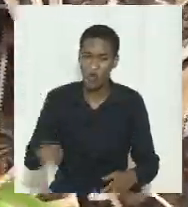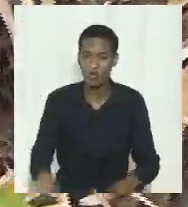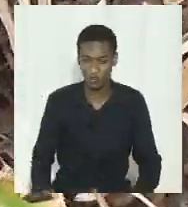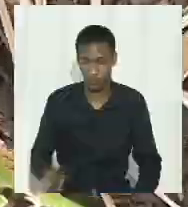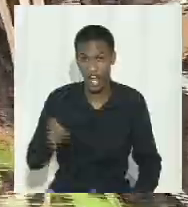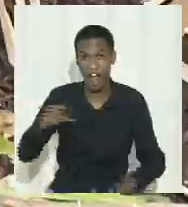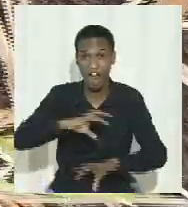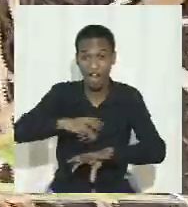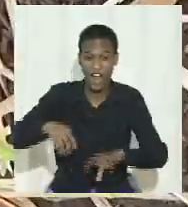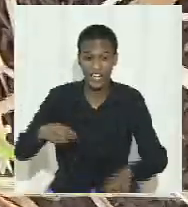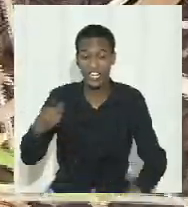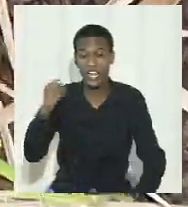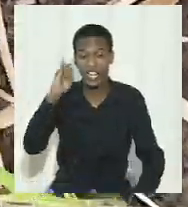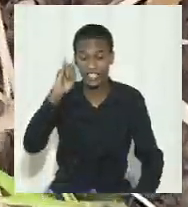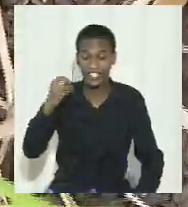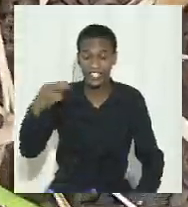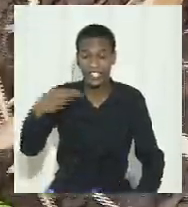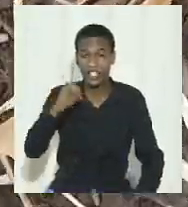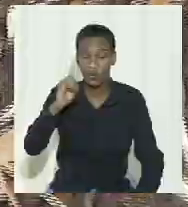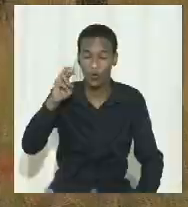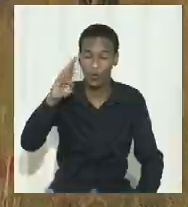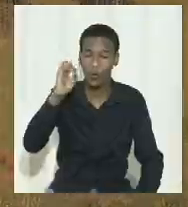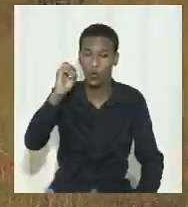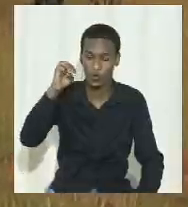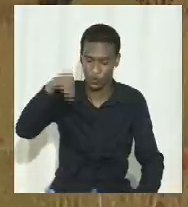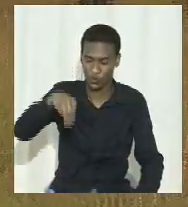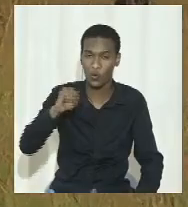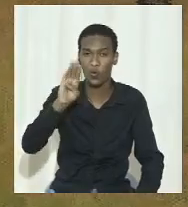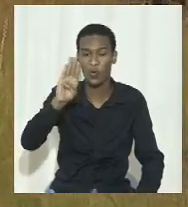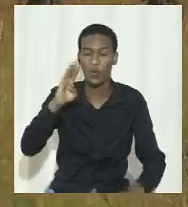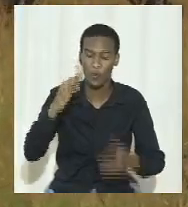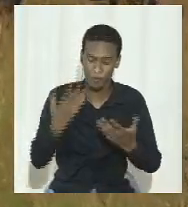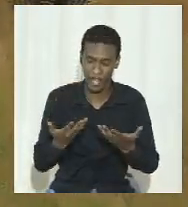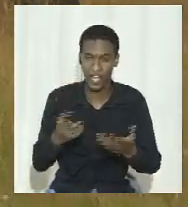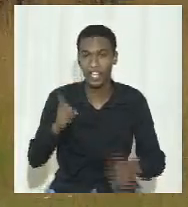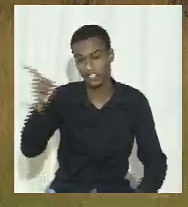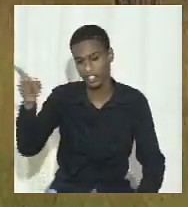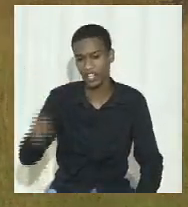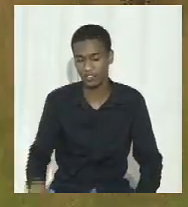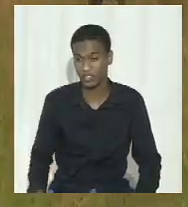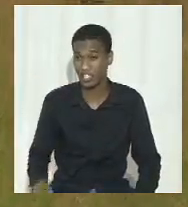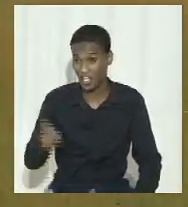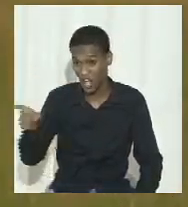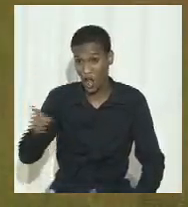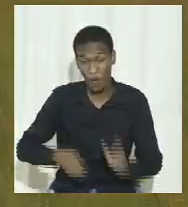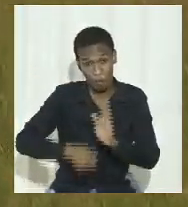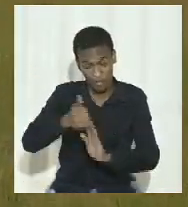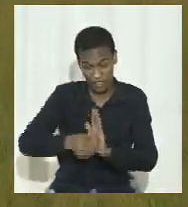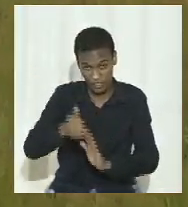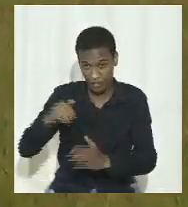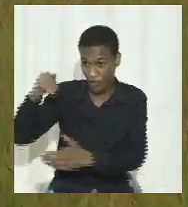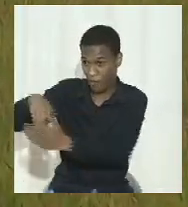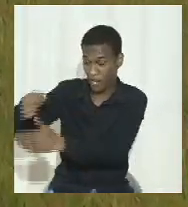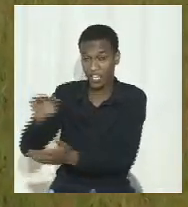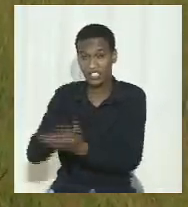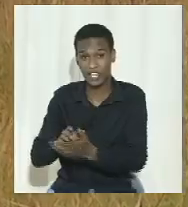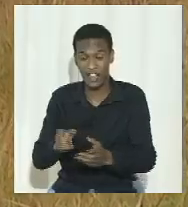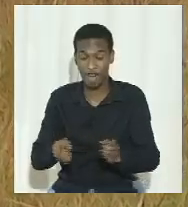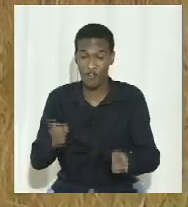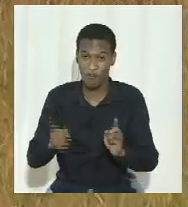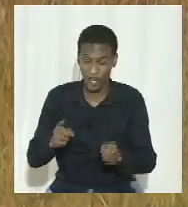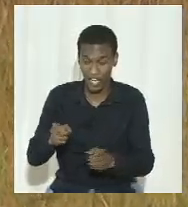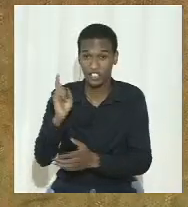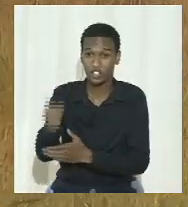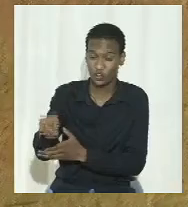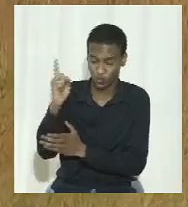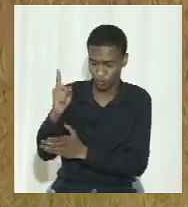hominina maro no efa hitana izany ankehitriny. Tsy nitazapotsy ny ministeran'ny fambolena sy ny fiompianaran'ny jono amin'ny alalan'ny IFM